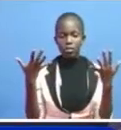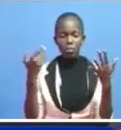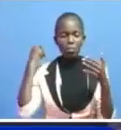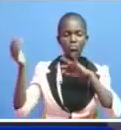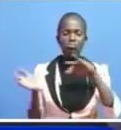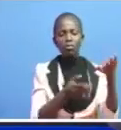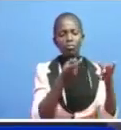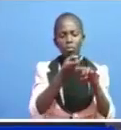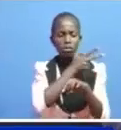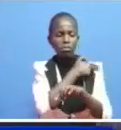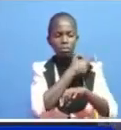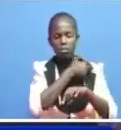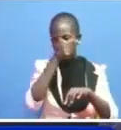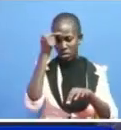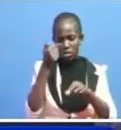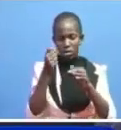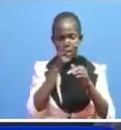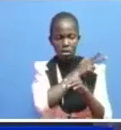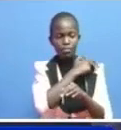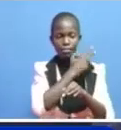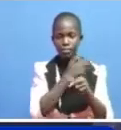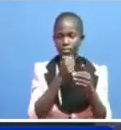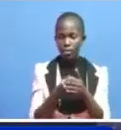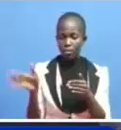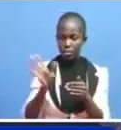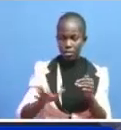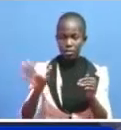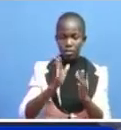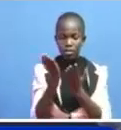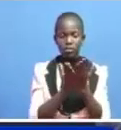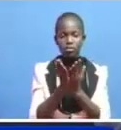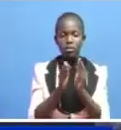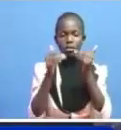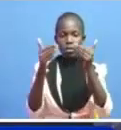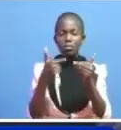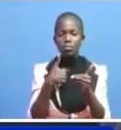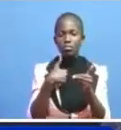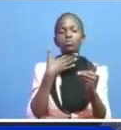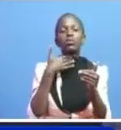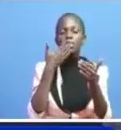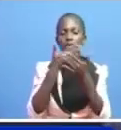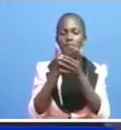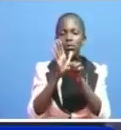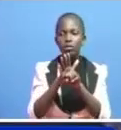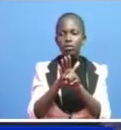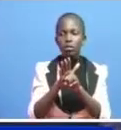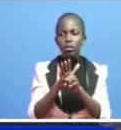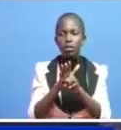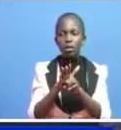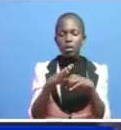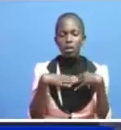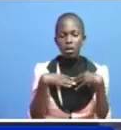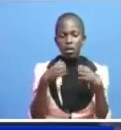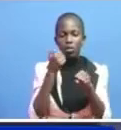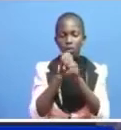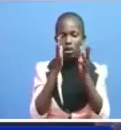kwa hospitali. Kwa sababu hospitali ni mahali pa kutoa huduma. Nataka kuwashukuru sana wahudumu wa afya ya Kangundo